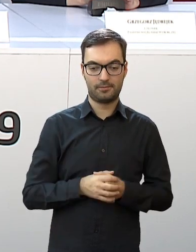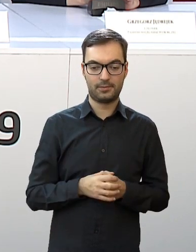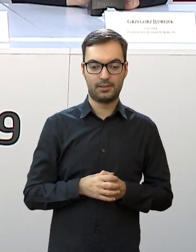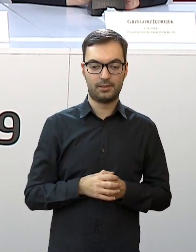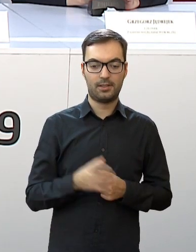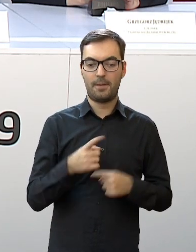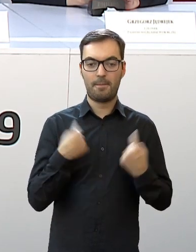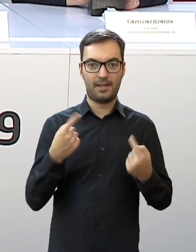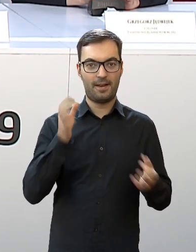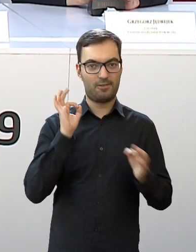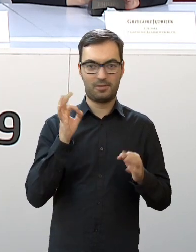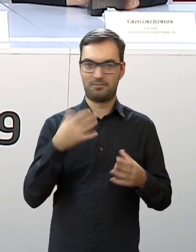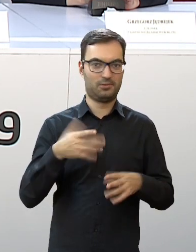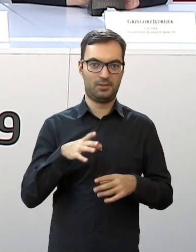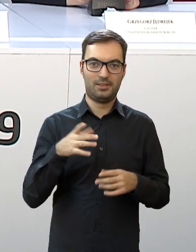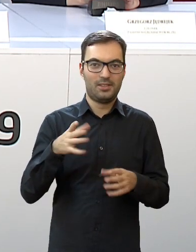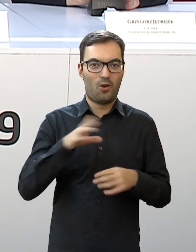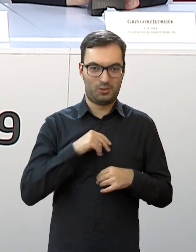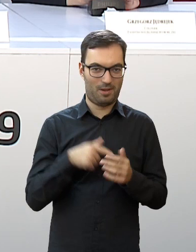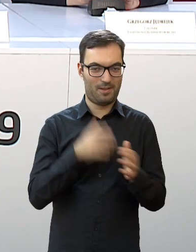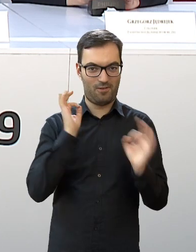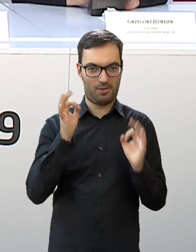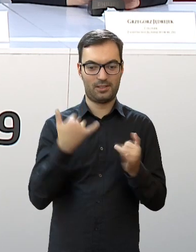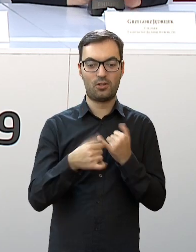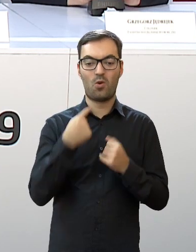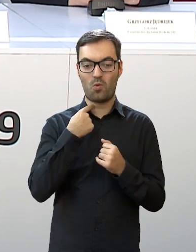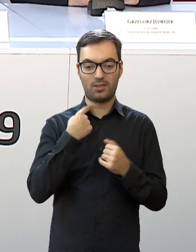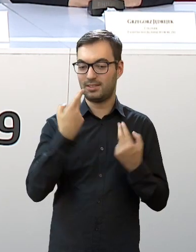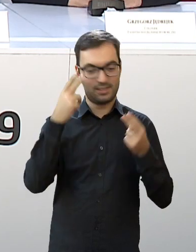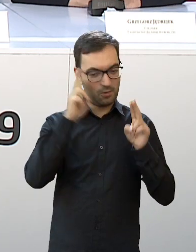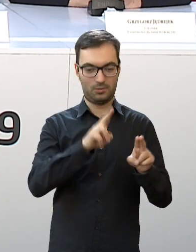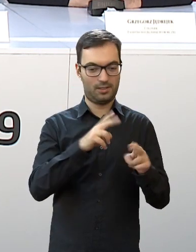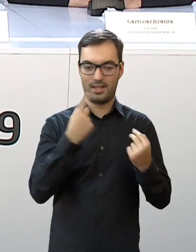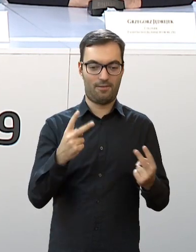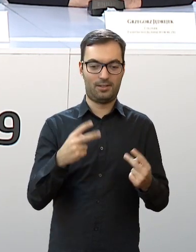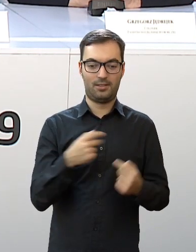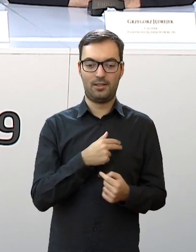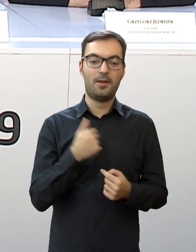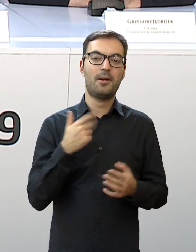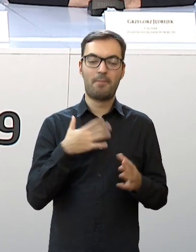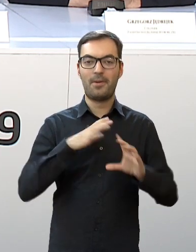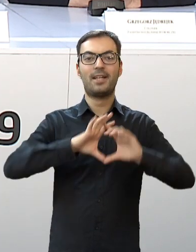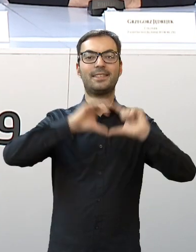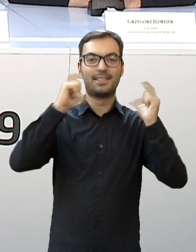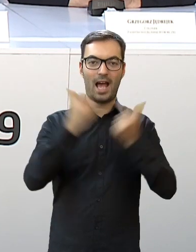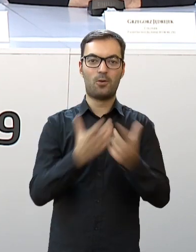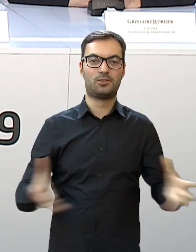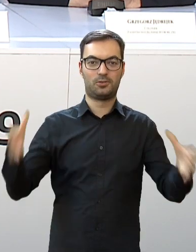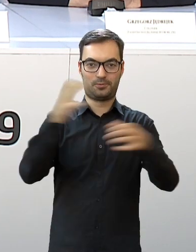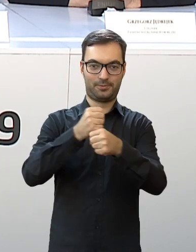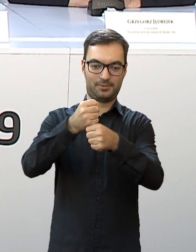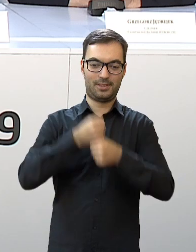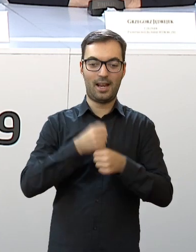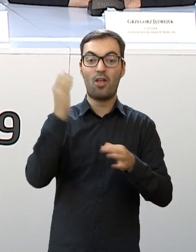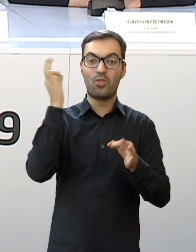do nas takie informacje nie dotrą. Bo jeśli głos został uznany za nieważny, to u nas będzie w puli, że tak powiem, tych wszystkich głosów, ale jaka była